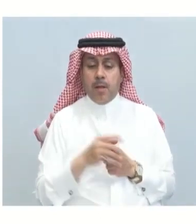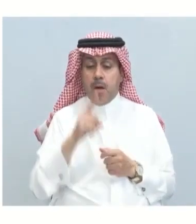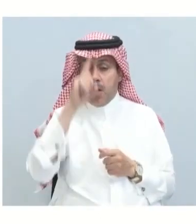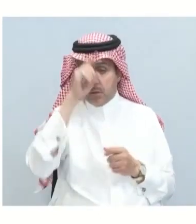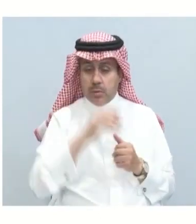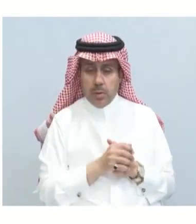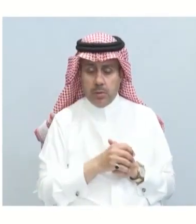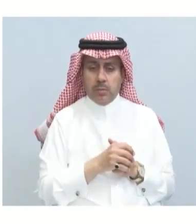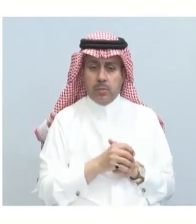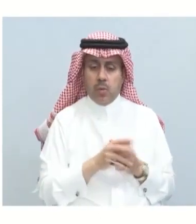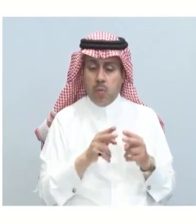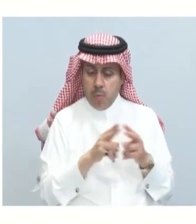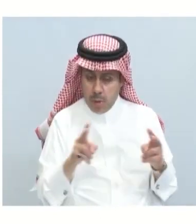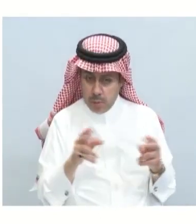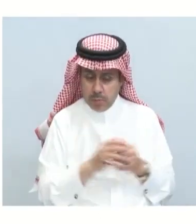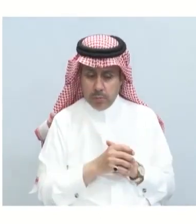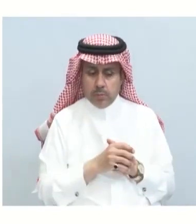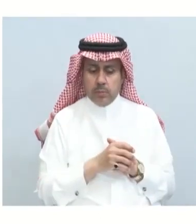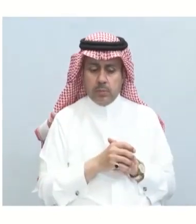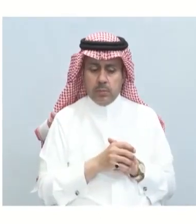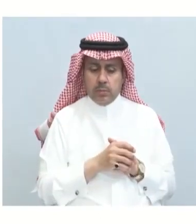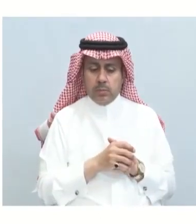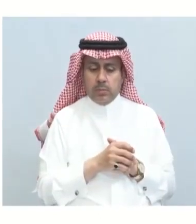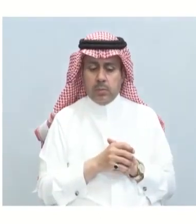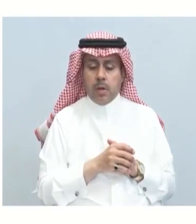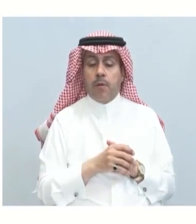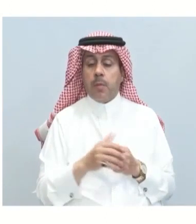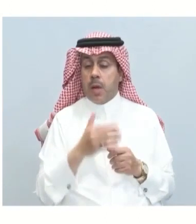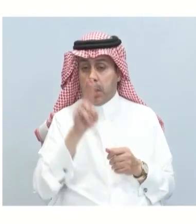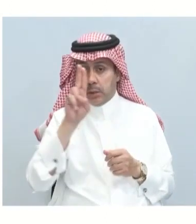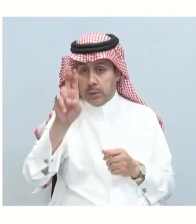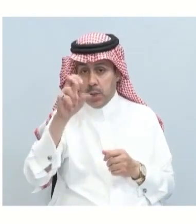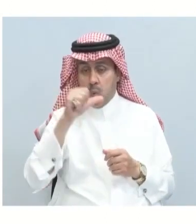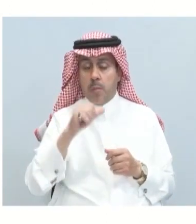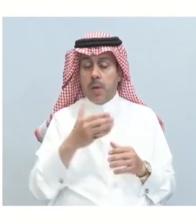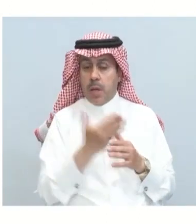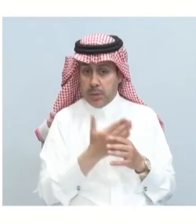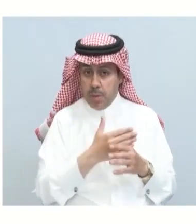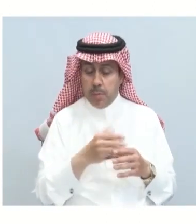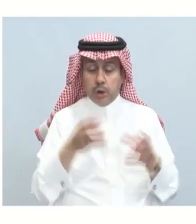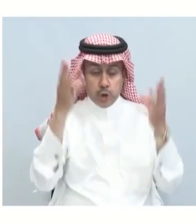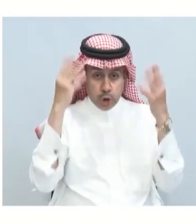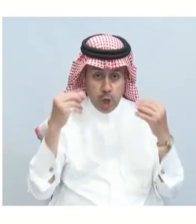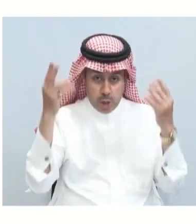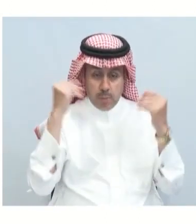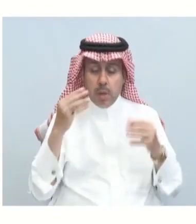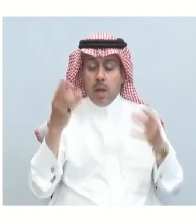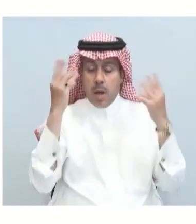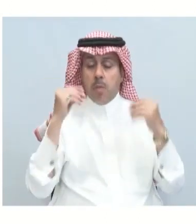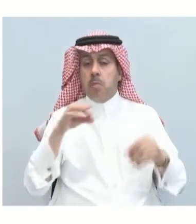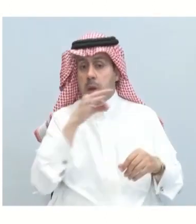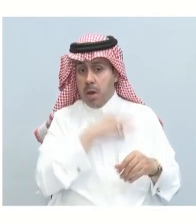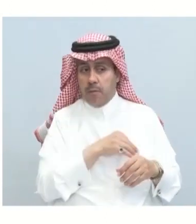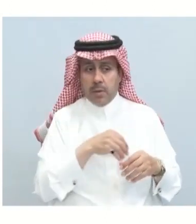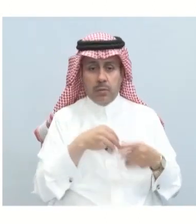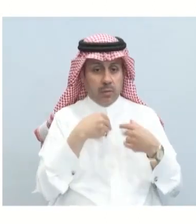ويعلمكم الله والله بكل شيء عليم فكما ان التقوى من اعظم اسباب تعلم العلم النا فترك